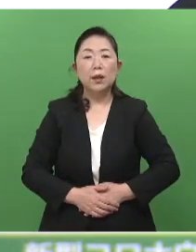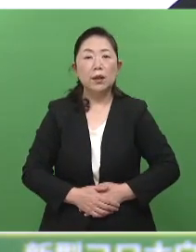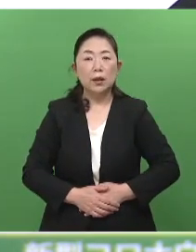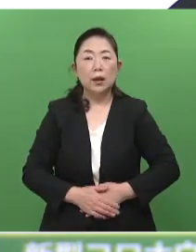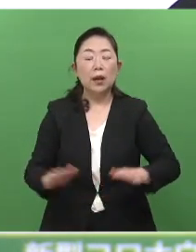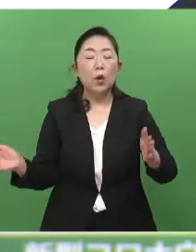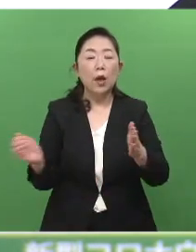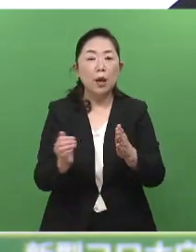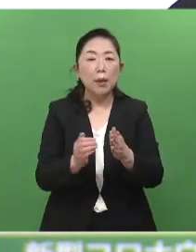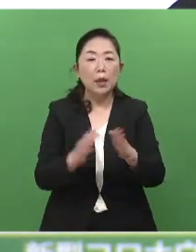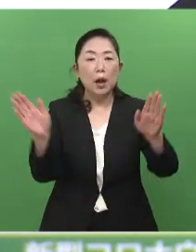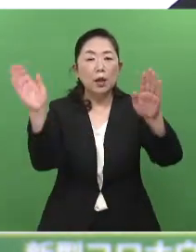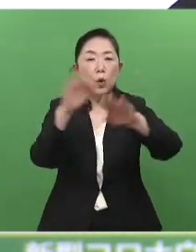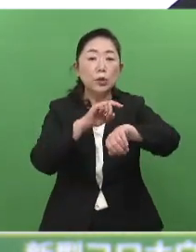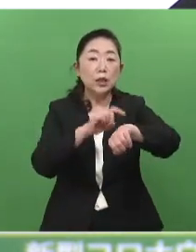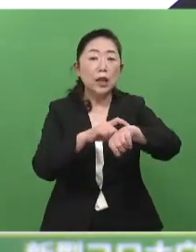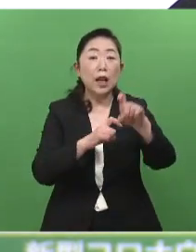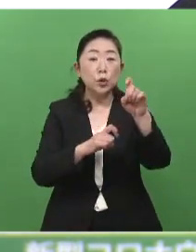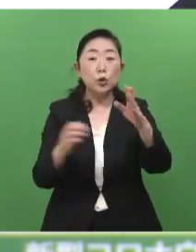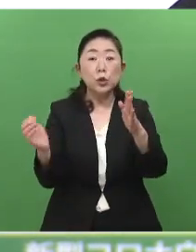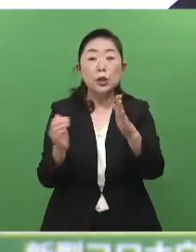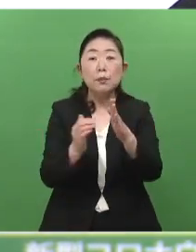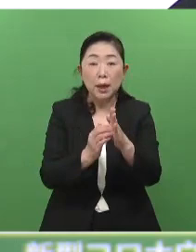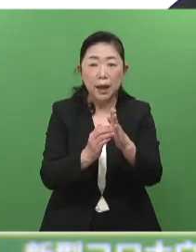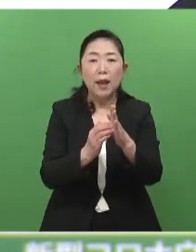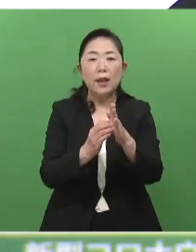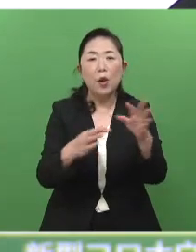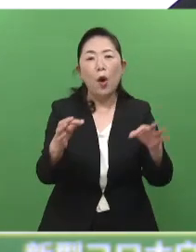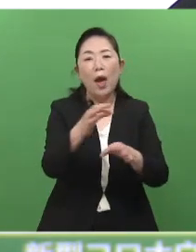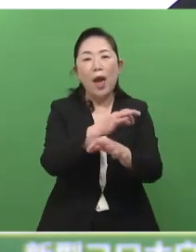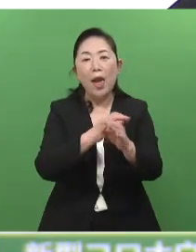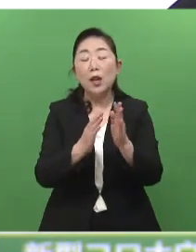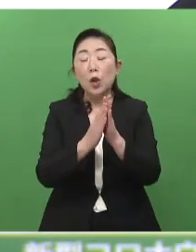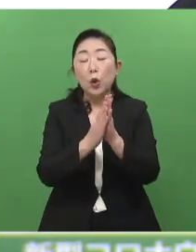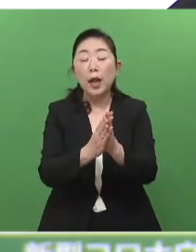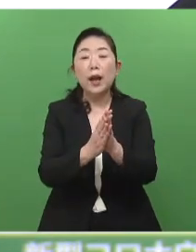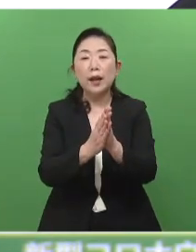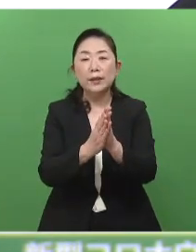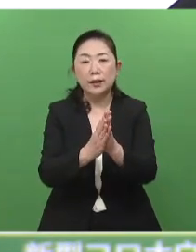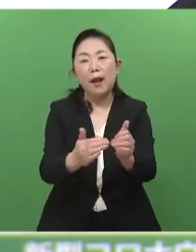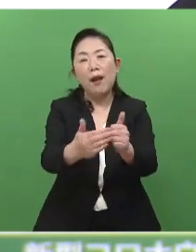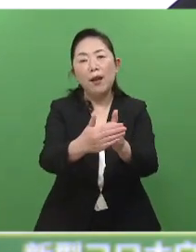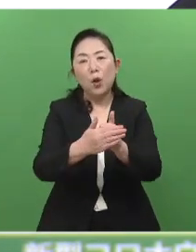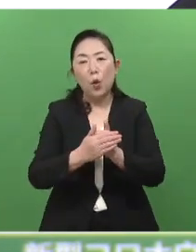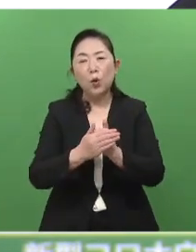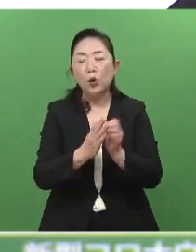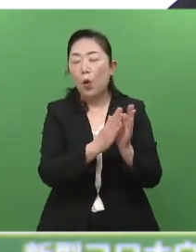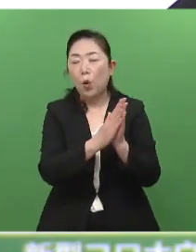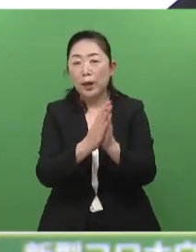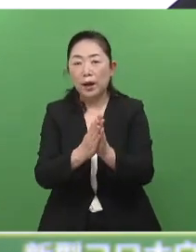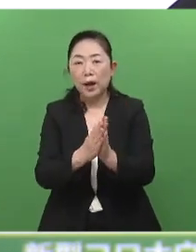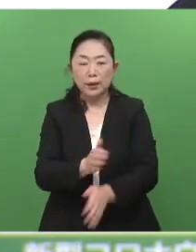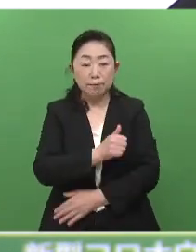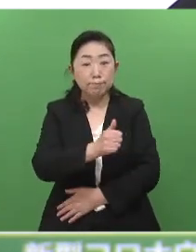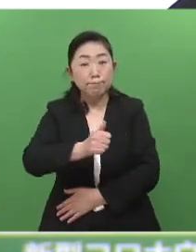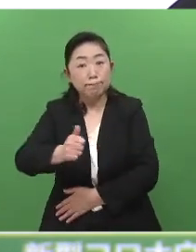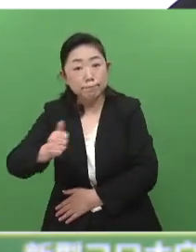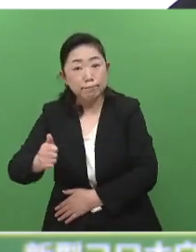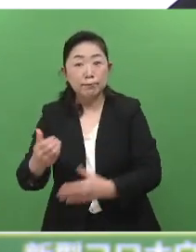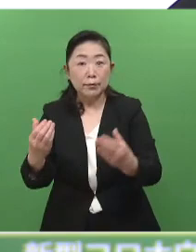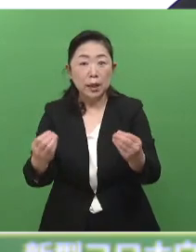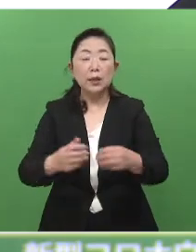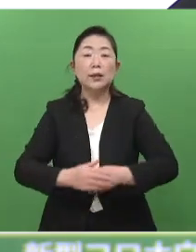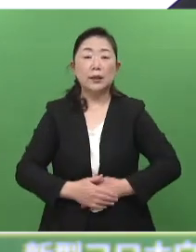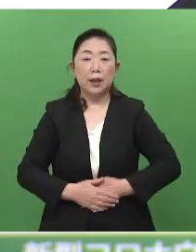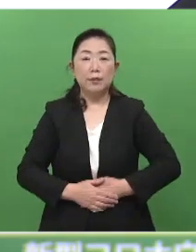後10時ということで、時間短縮もお願いをしていた、そのための協力願いということで回ってまいりました。で、先ほ